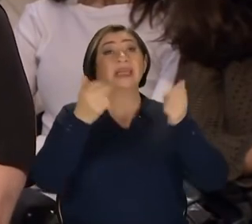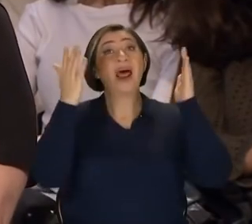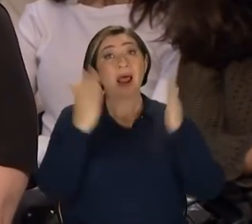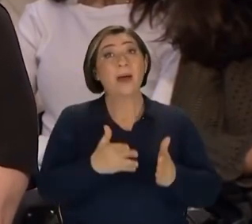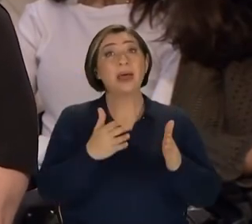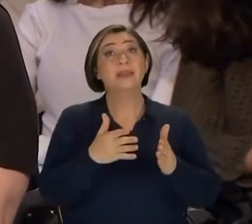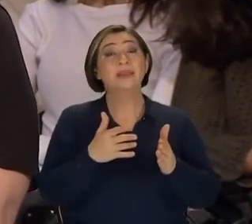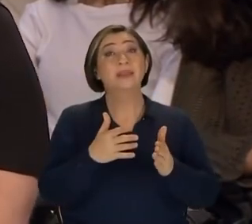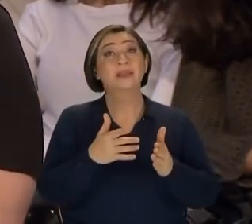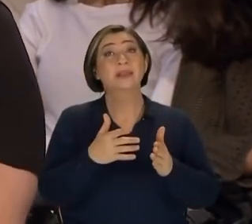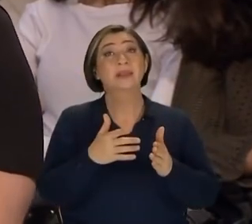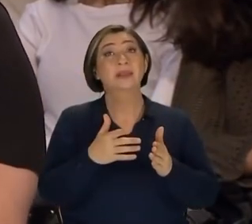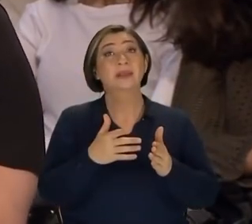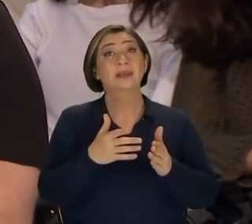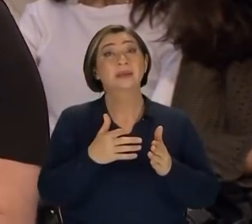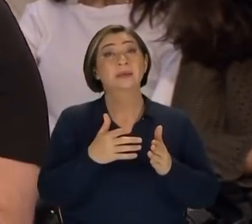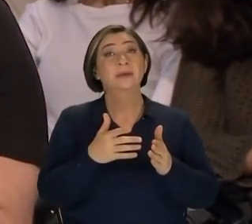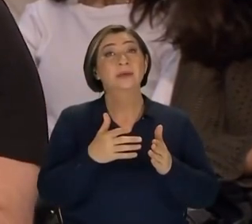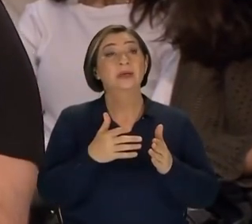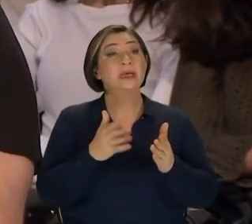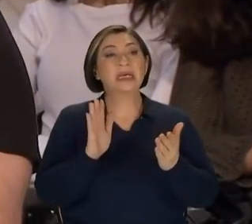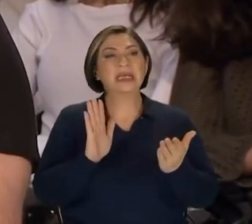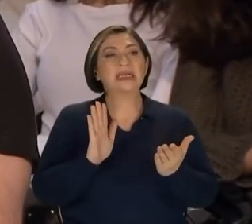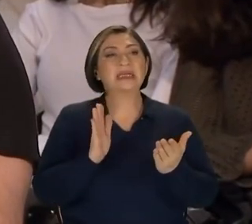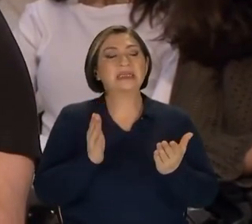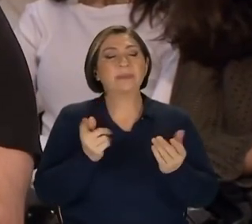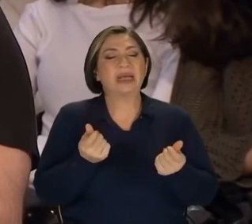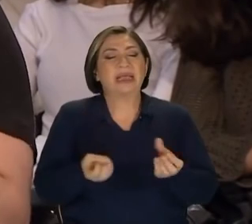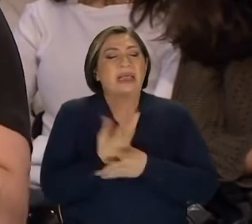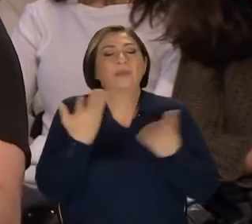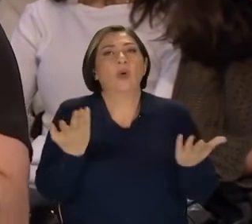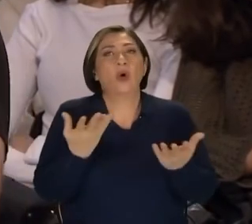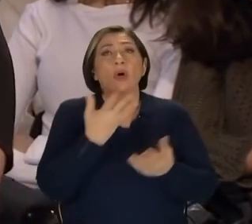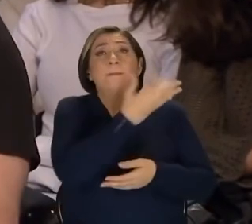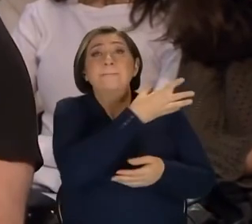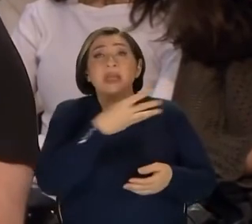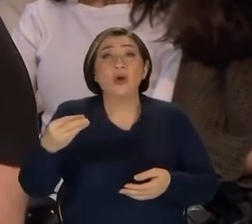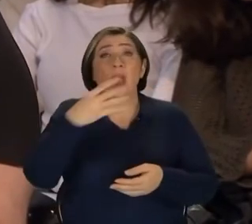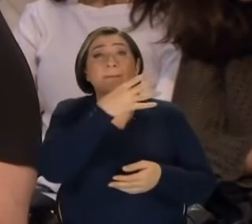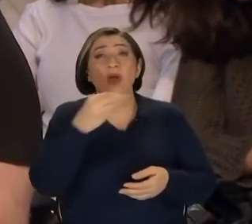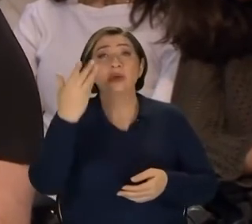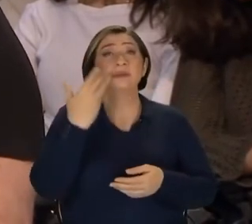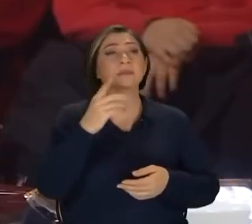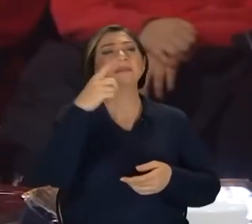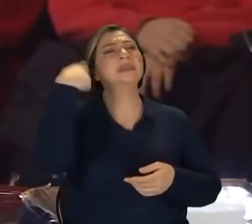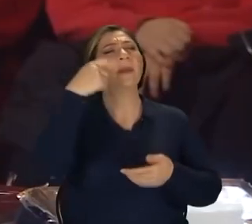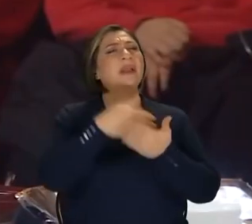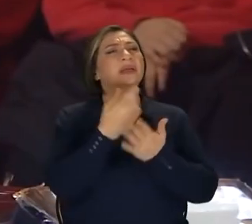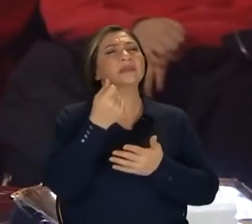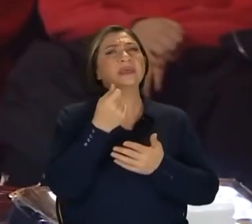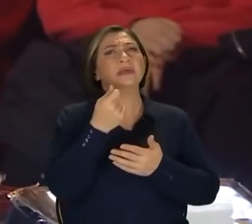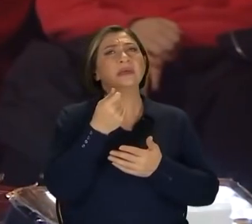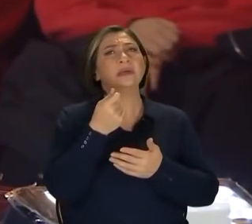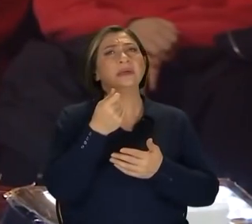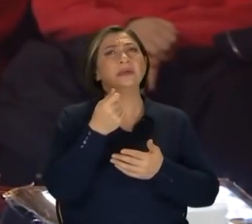rağmen şey yapamıyor. Karşılayamaz hale geldi. Yani milyonlar izlemesi. Kaç lira abi sinema bileti? Abi